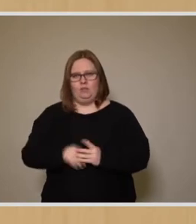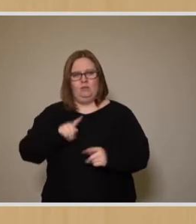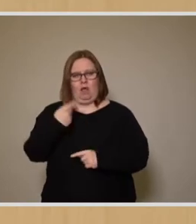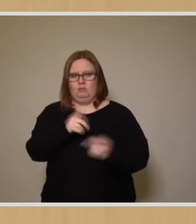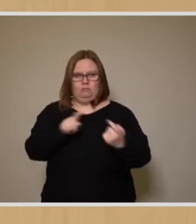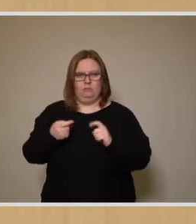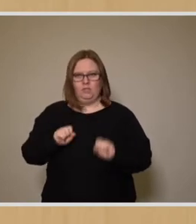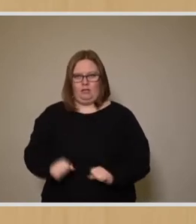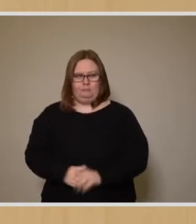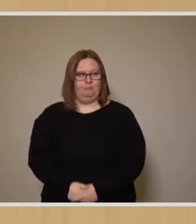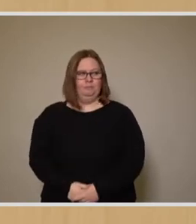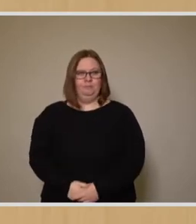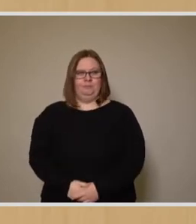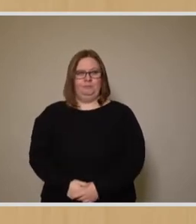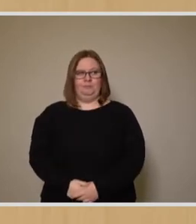vorliegenden Stesat-Studie.